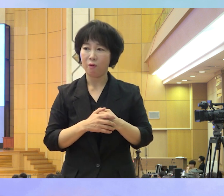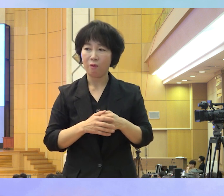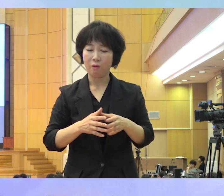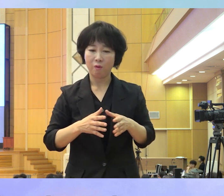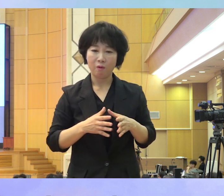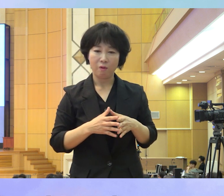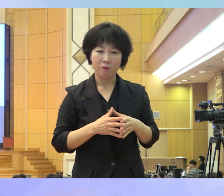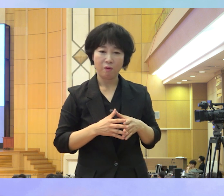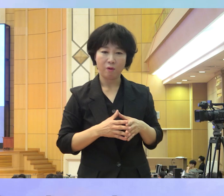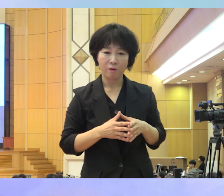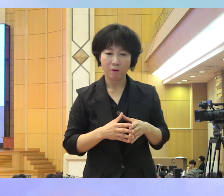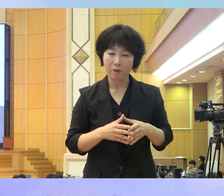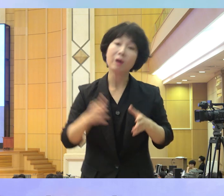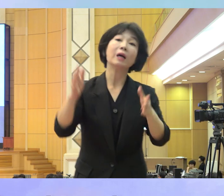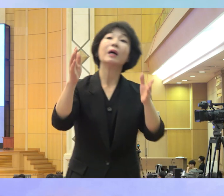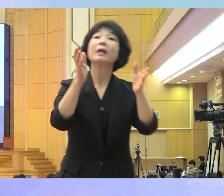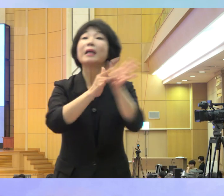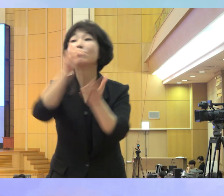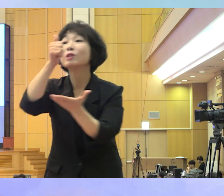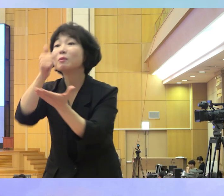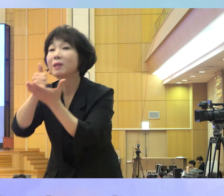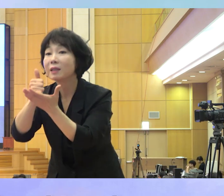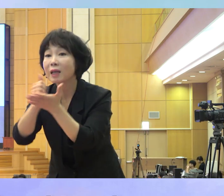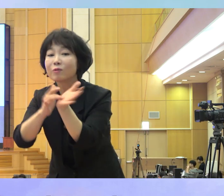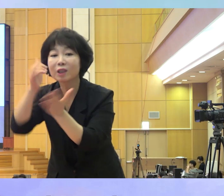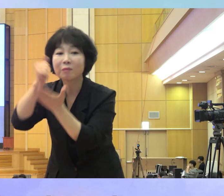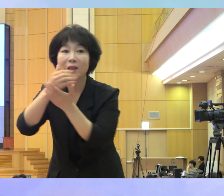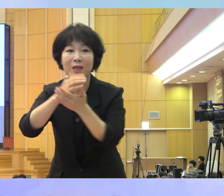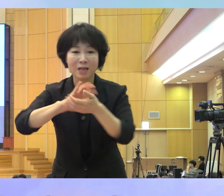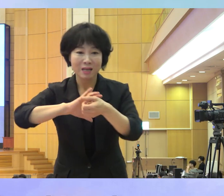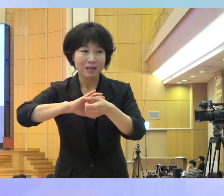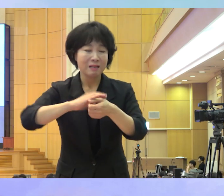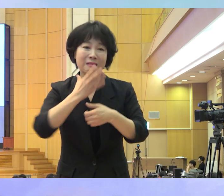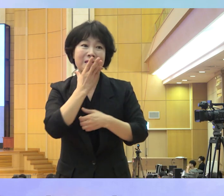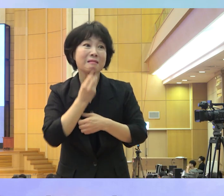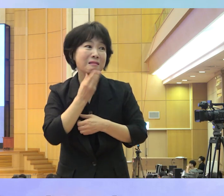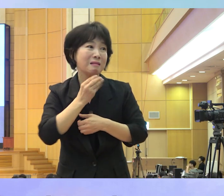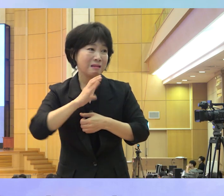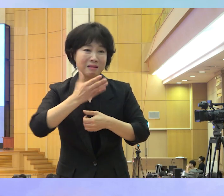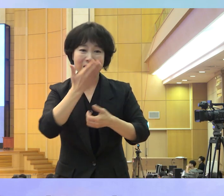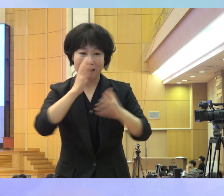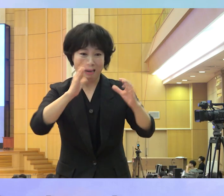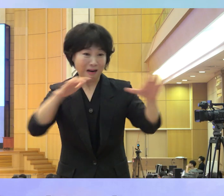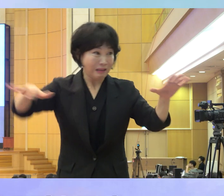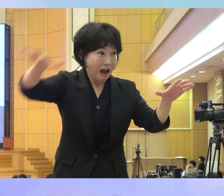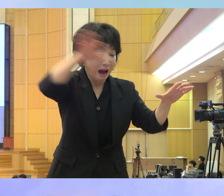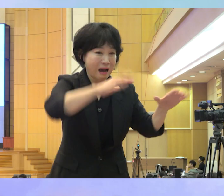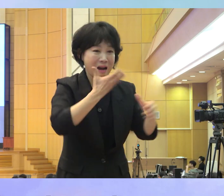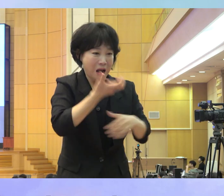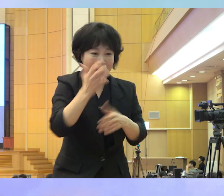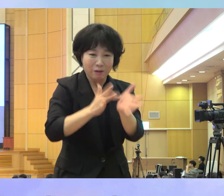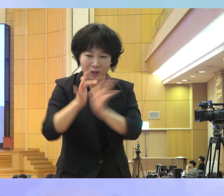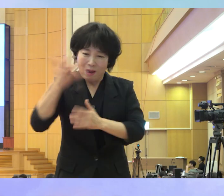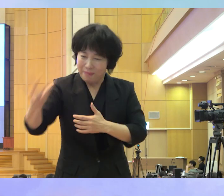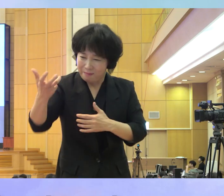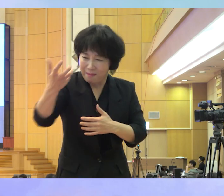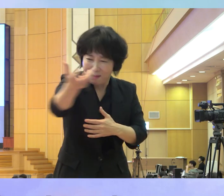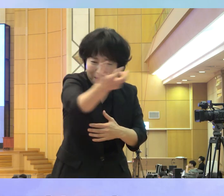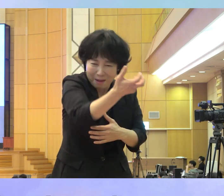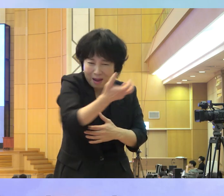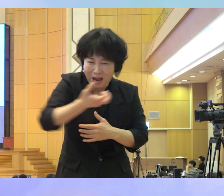정말 유대 나라 여기저기 안 다닌 곳이 없이 복음을